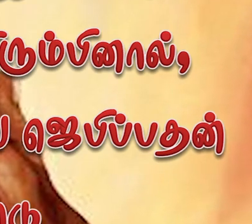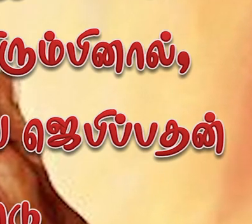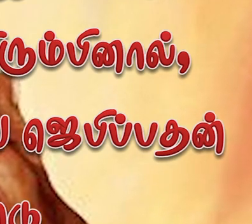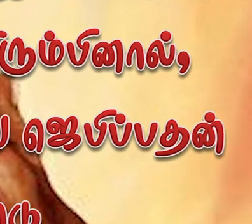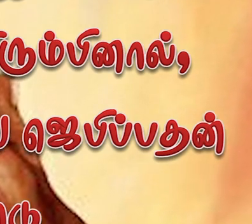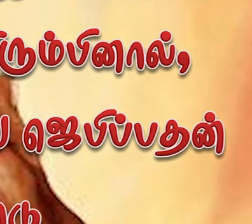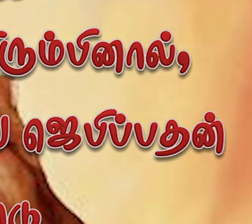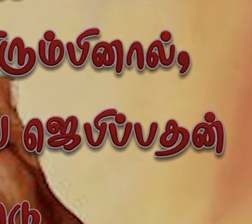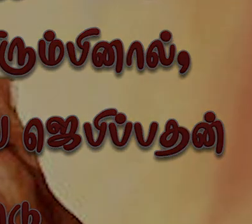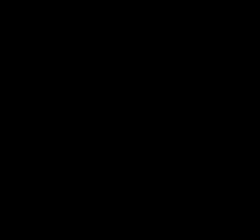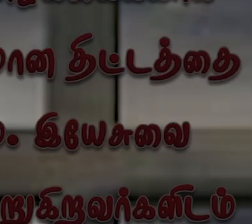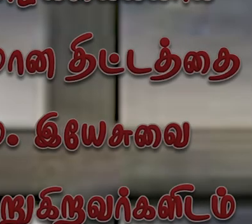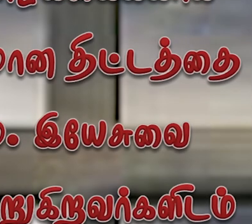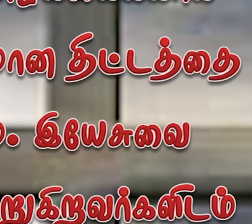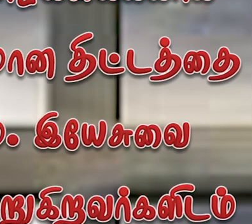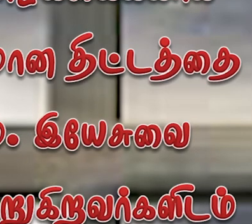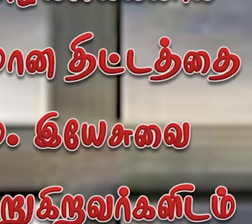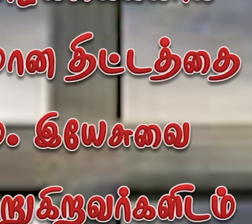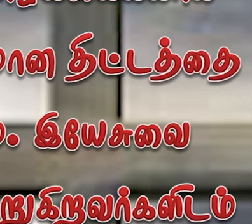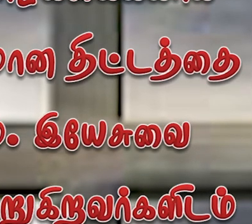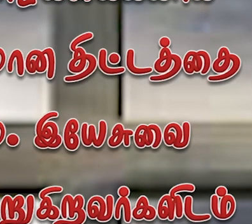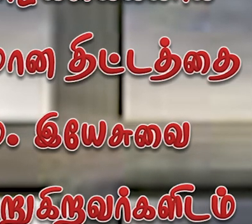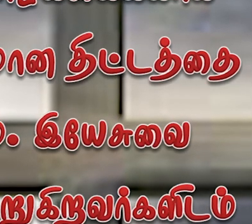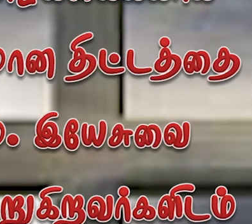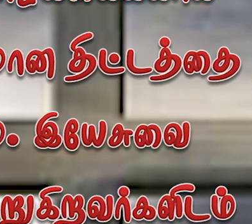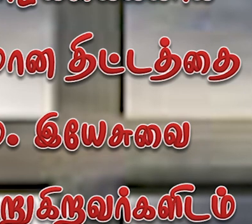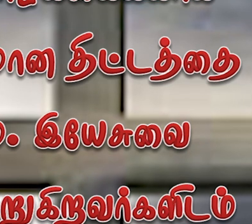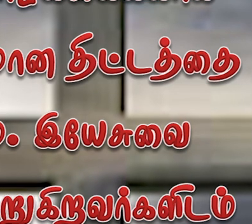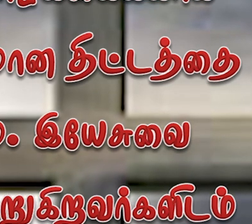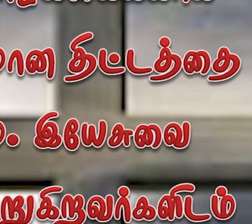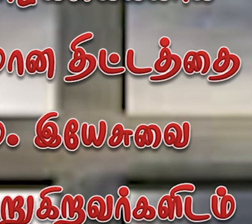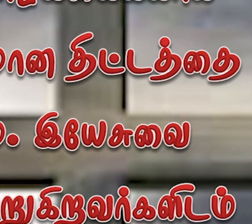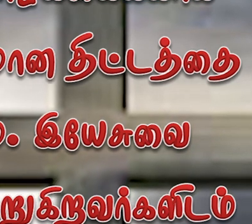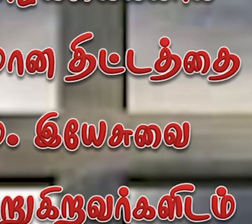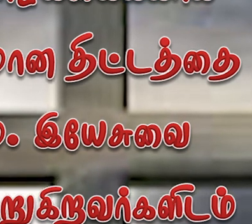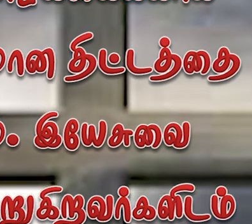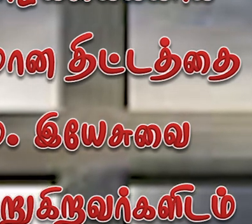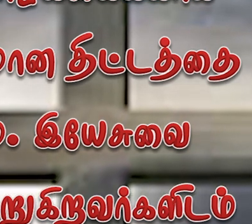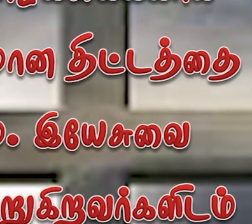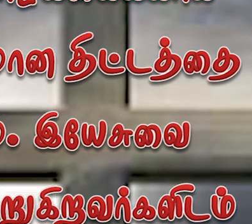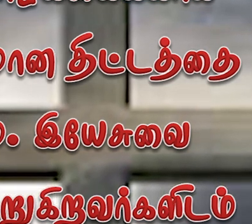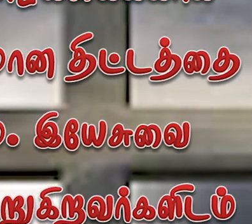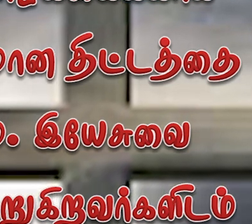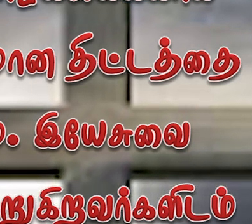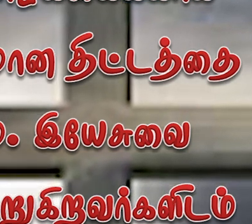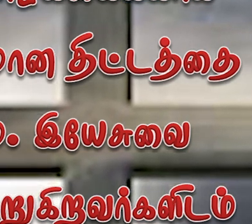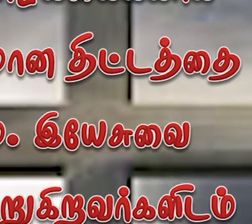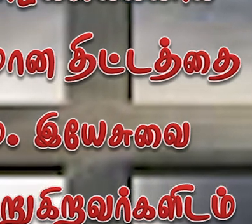தொடர்பு கொள்ளுங்கள். அப்பொழுது உங்கள் வாழ்க்கைக்காக அவர் வைத்துள்ள அற்புதமான திட்டத்தை அறிந்து கொள்ள